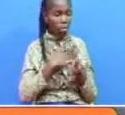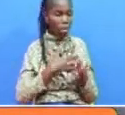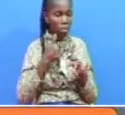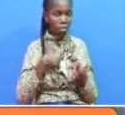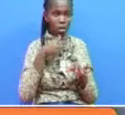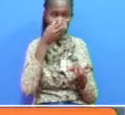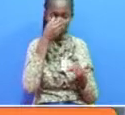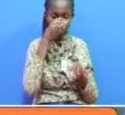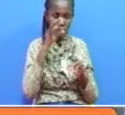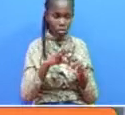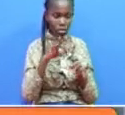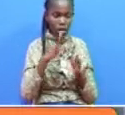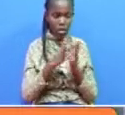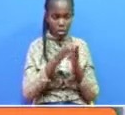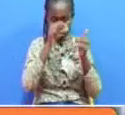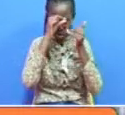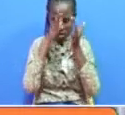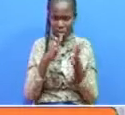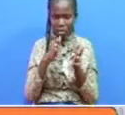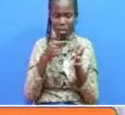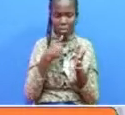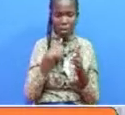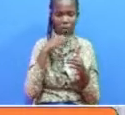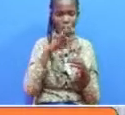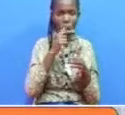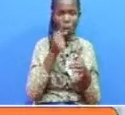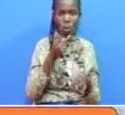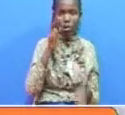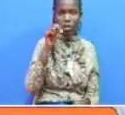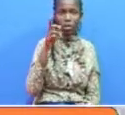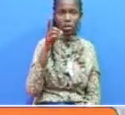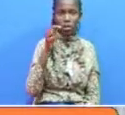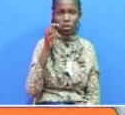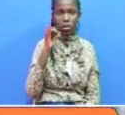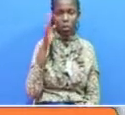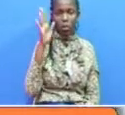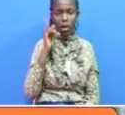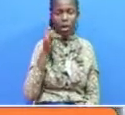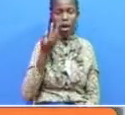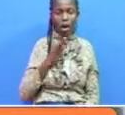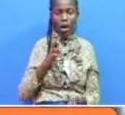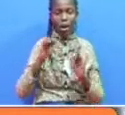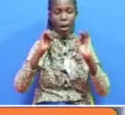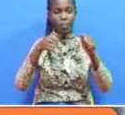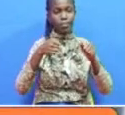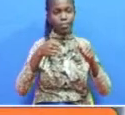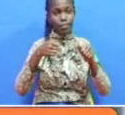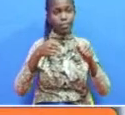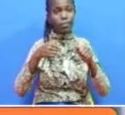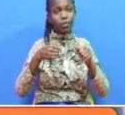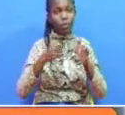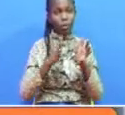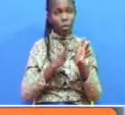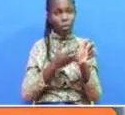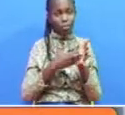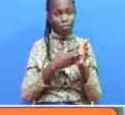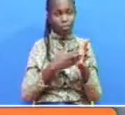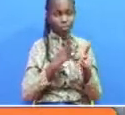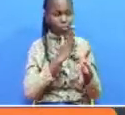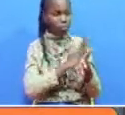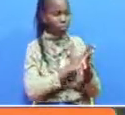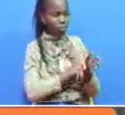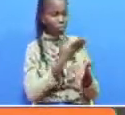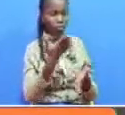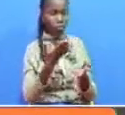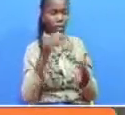Ruto na governor, nye nga kunea Wavinya Ndeti, nundu nuotona kuendesha ukamba bakwenu.